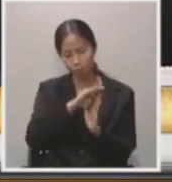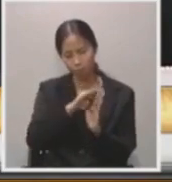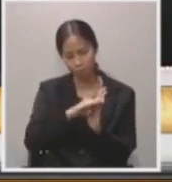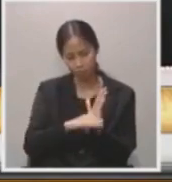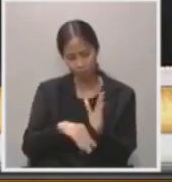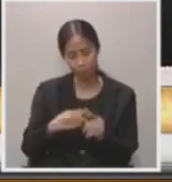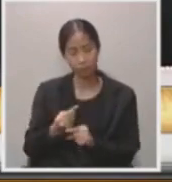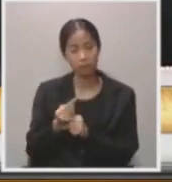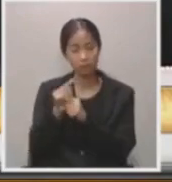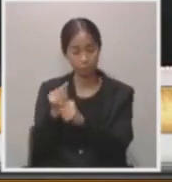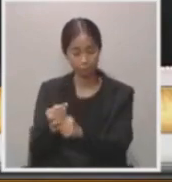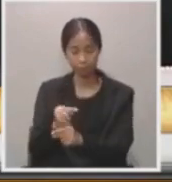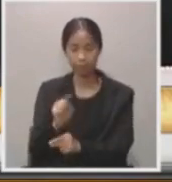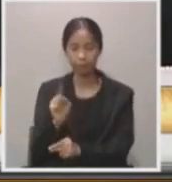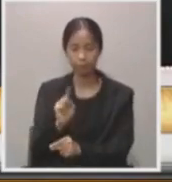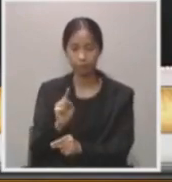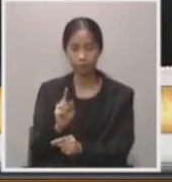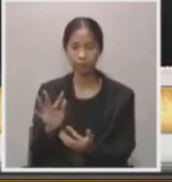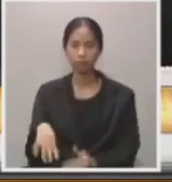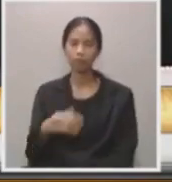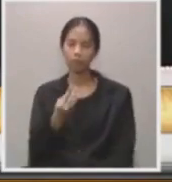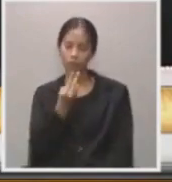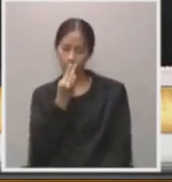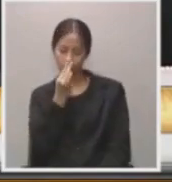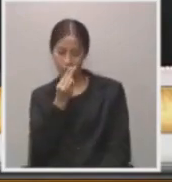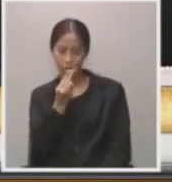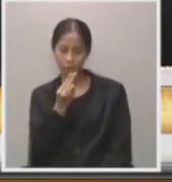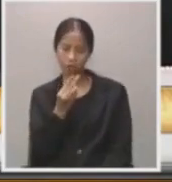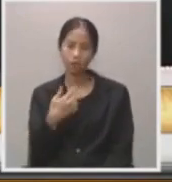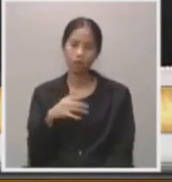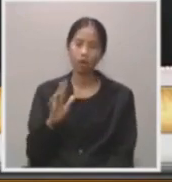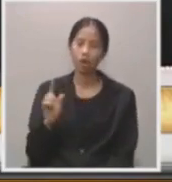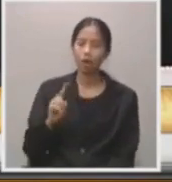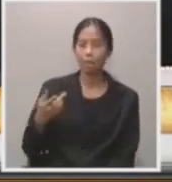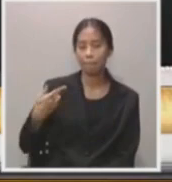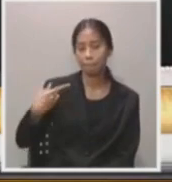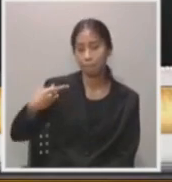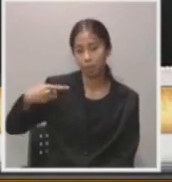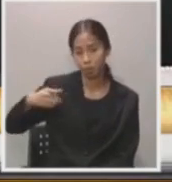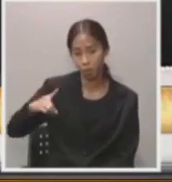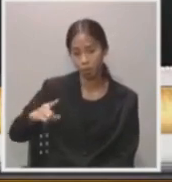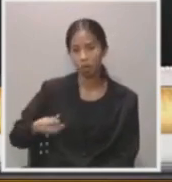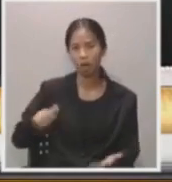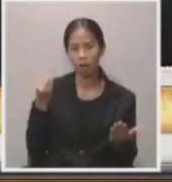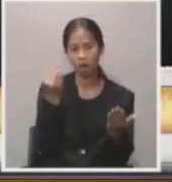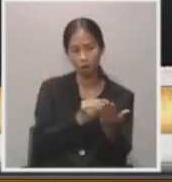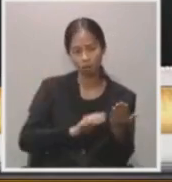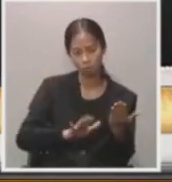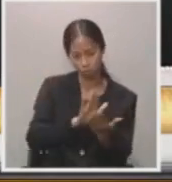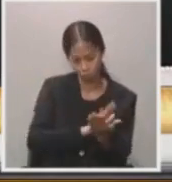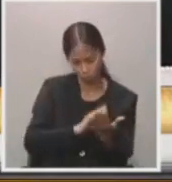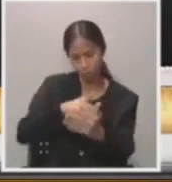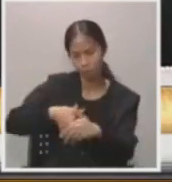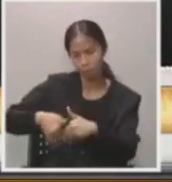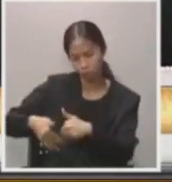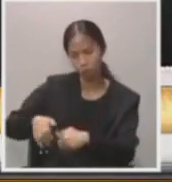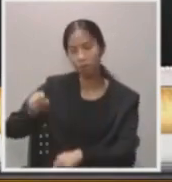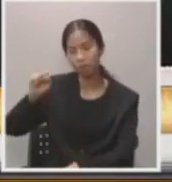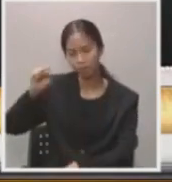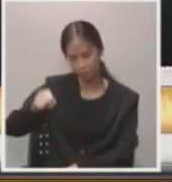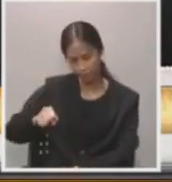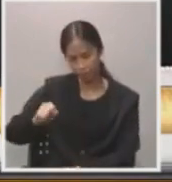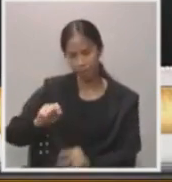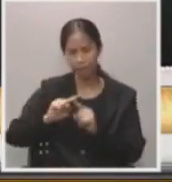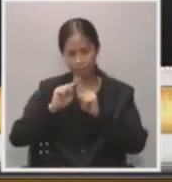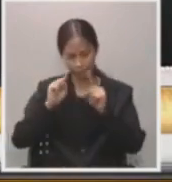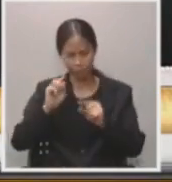าแน่นอนที่สุดครับเราเห็นไม่น้อยว่าประโยชน์ตกกับประเทศชาติและประชาชนแต่ก็ยังมีสิ่ง